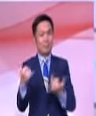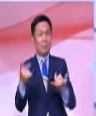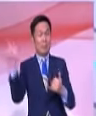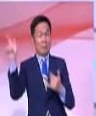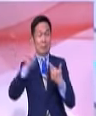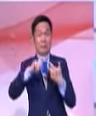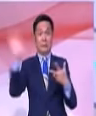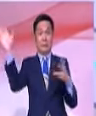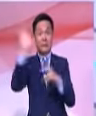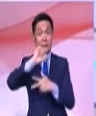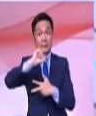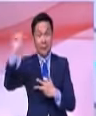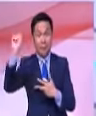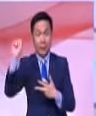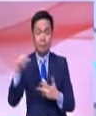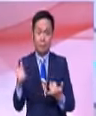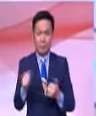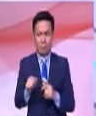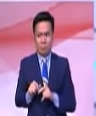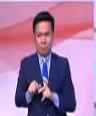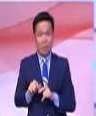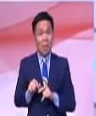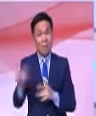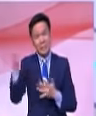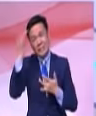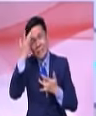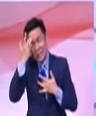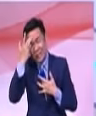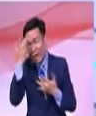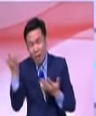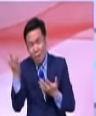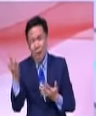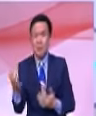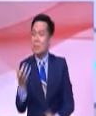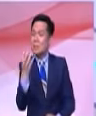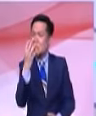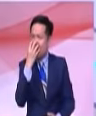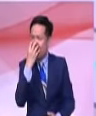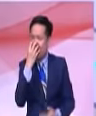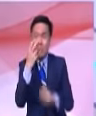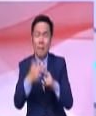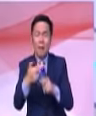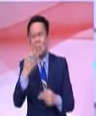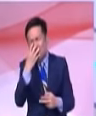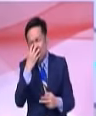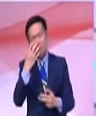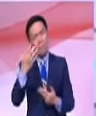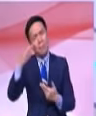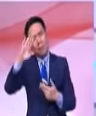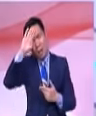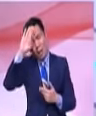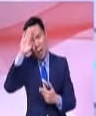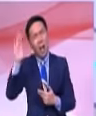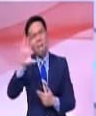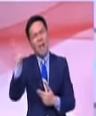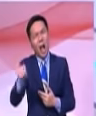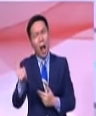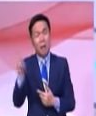Sabah diisytihar kawasan penularan demam babi Afrika. Perincannya bersama Mamat Dia Sahlan langsung dari negeri di bawah